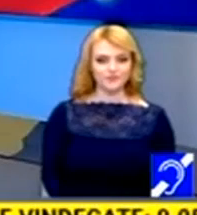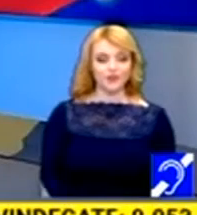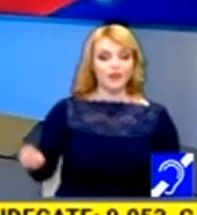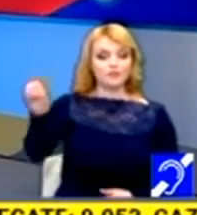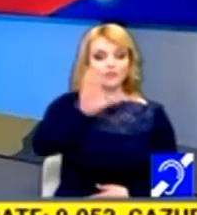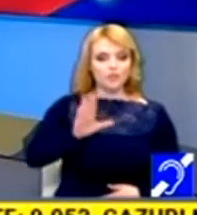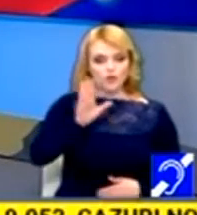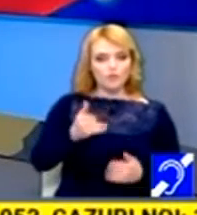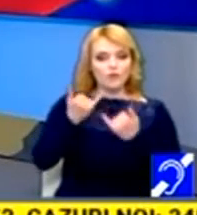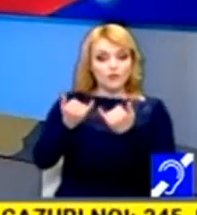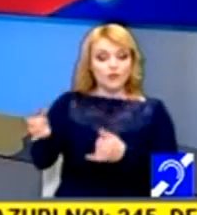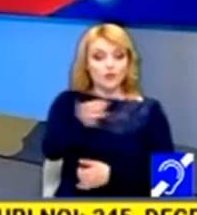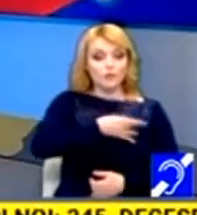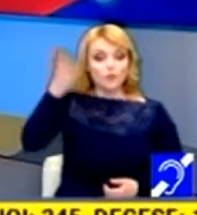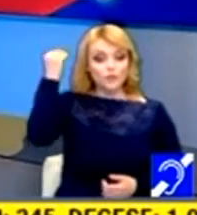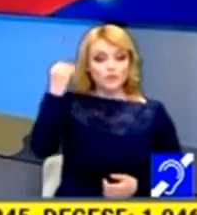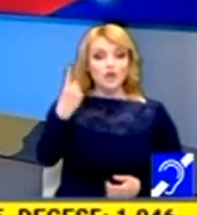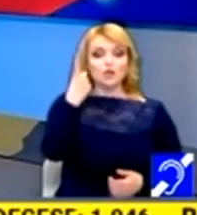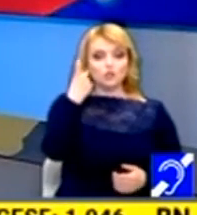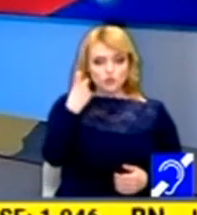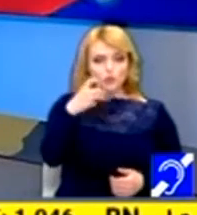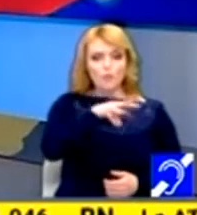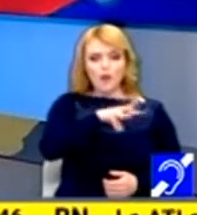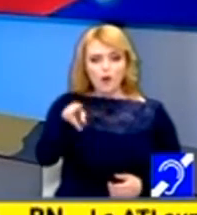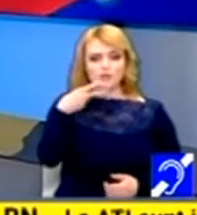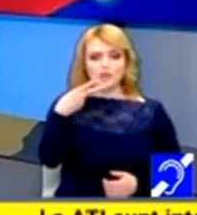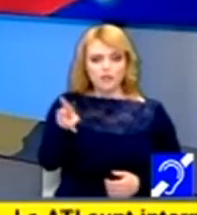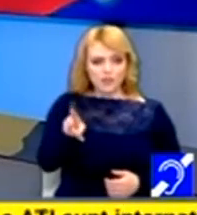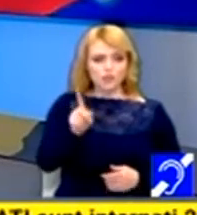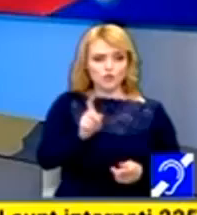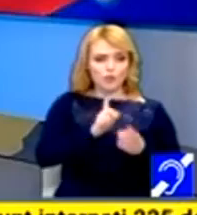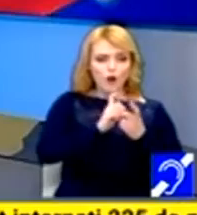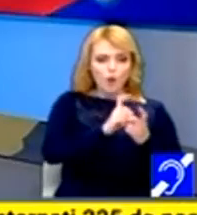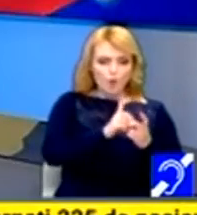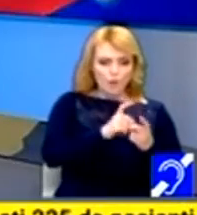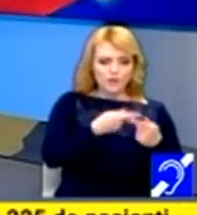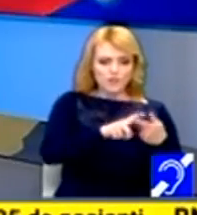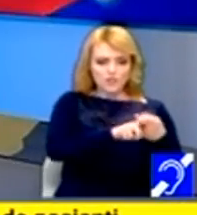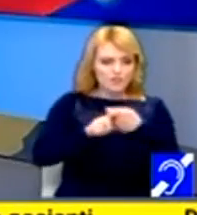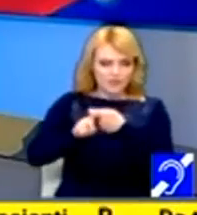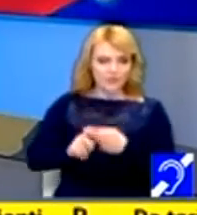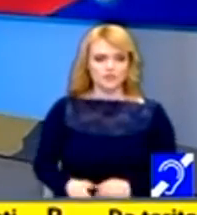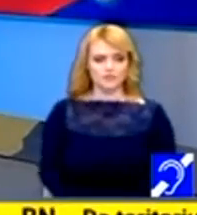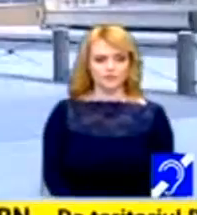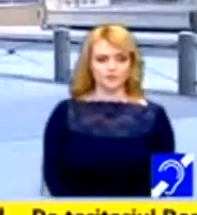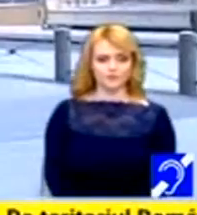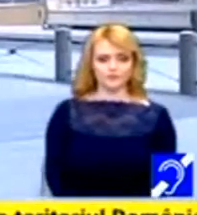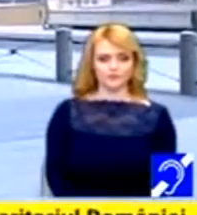Uniunea Europeană va oferi Republicii Moldova 100 de milioane de euro pentru a combate epidemia de coronavirus.